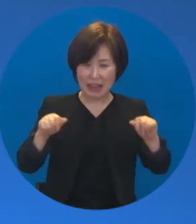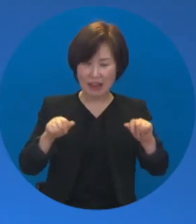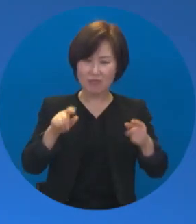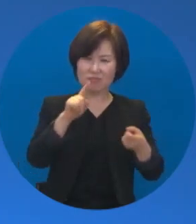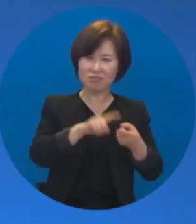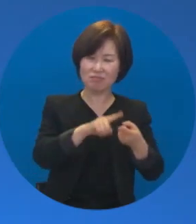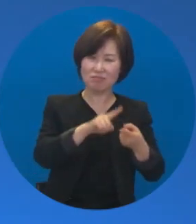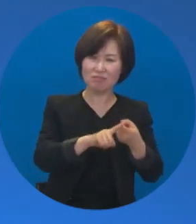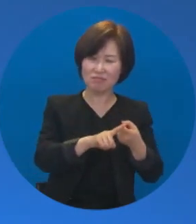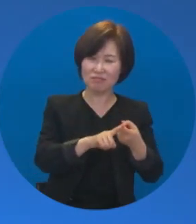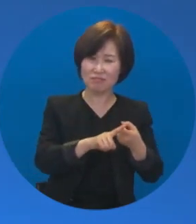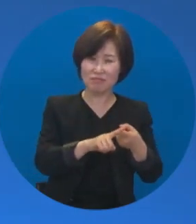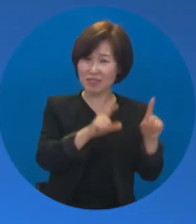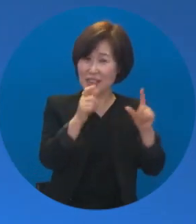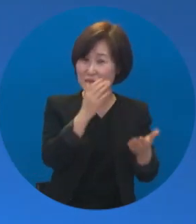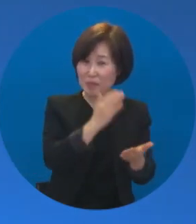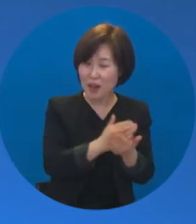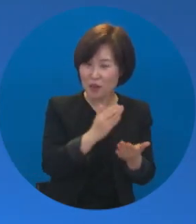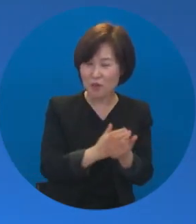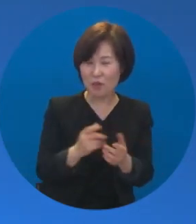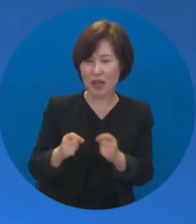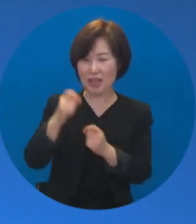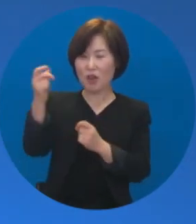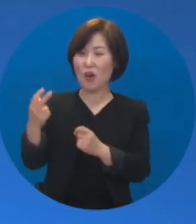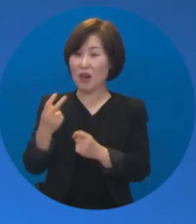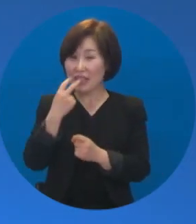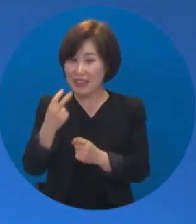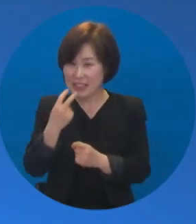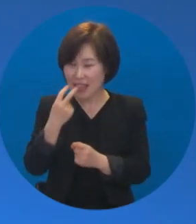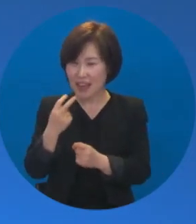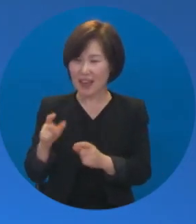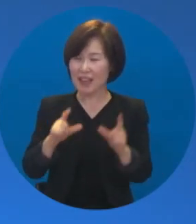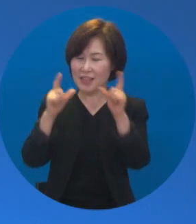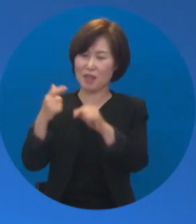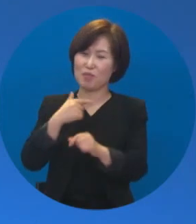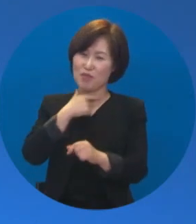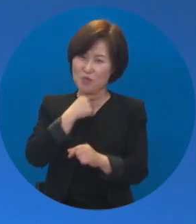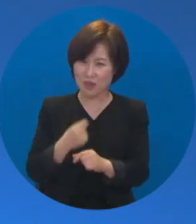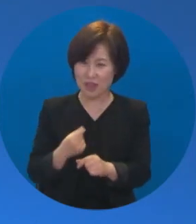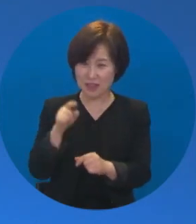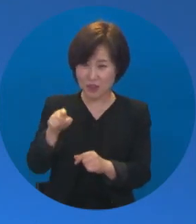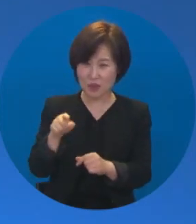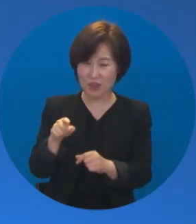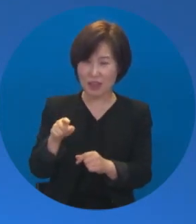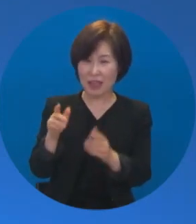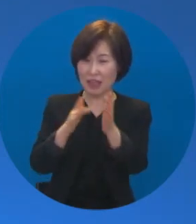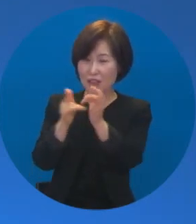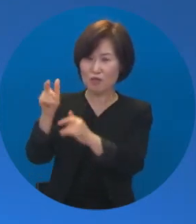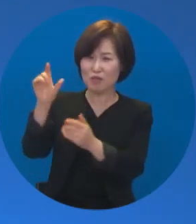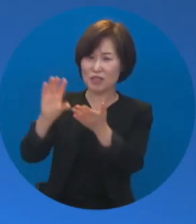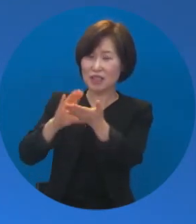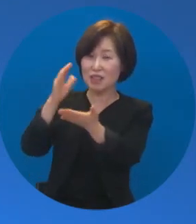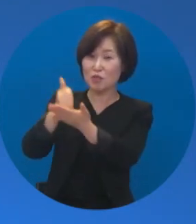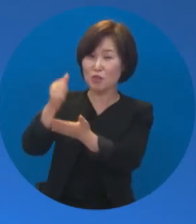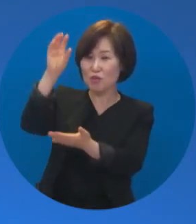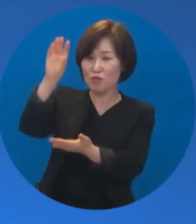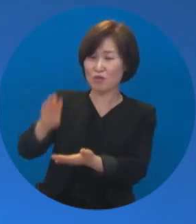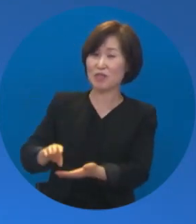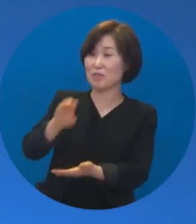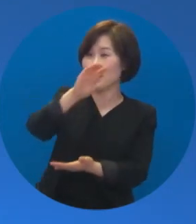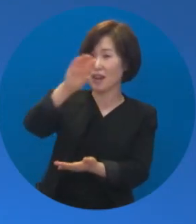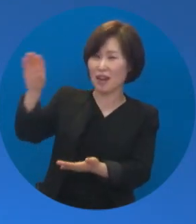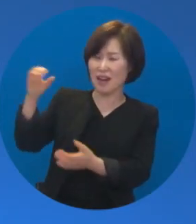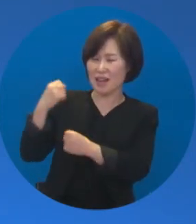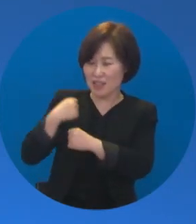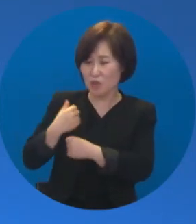않고 영생의 삶을 구하는 것, 예수 그리스도를 위해 십자가를 지고 가는 삶,